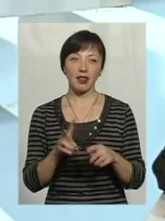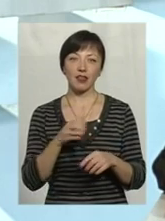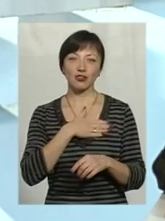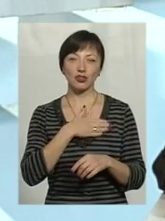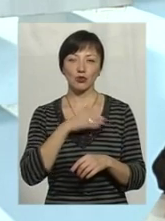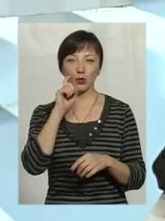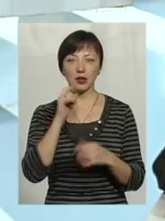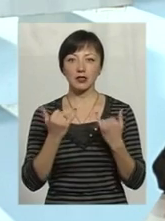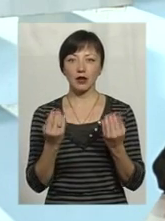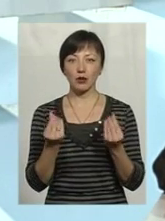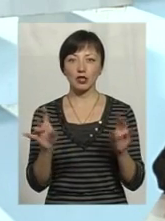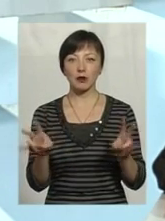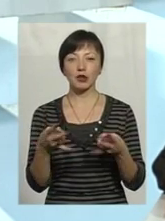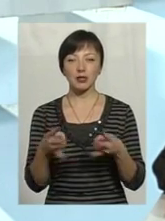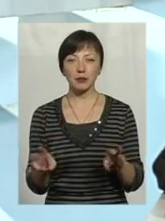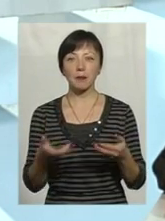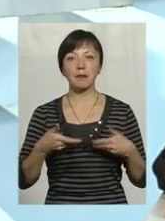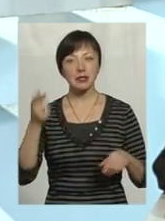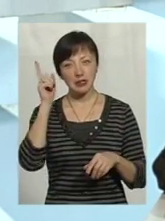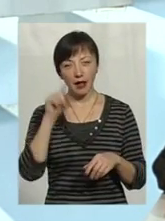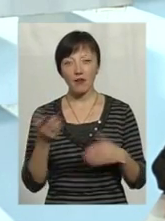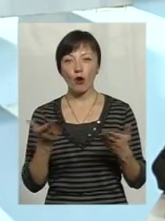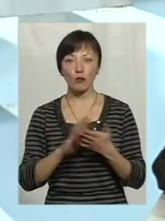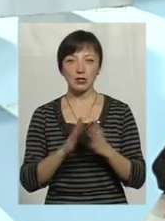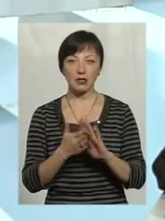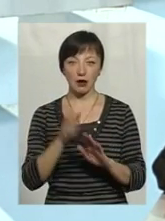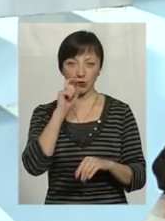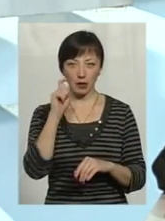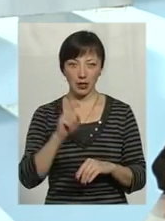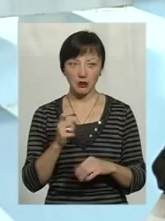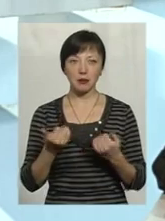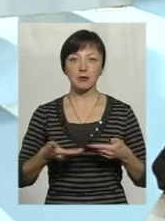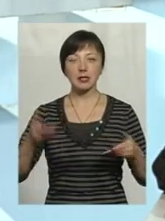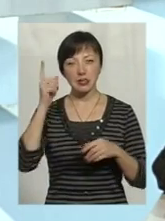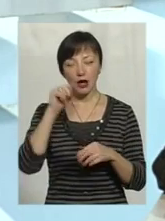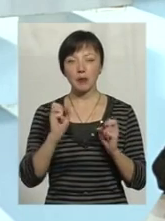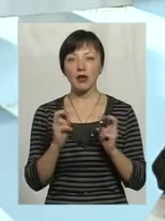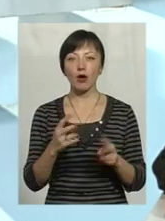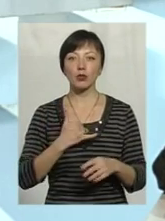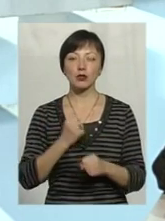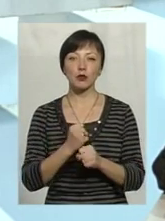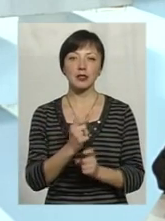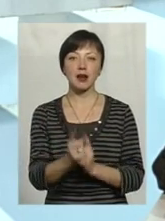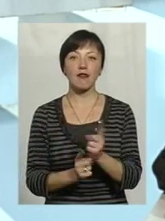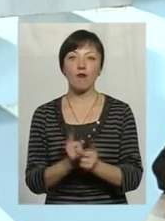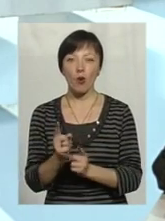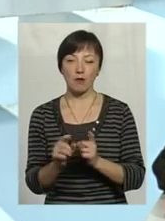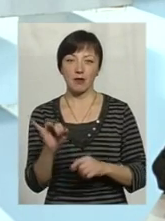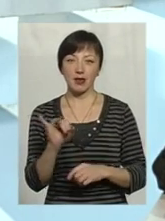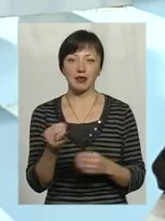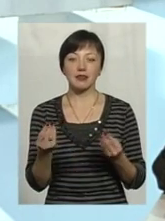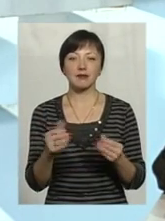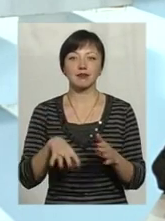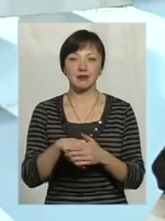що Україні зараз гроші не потрібно. Ми знаємо, в якому стані Україна. Ми знаємо, як нас робляться реформи і за